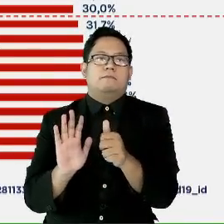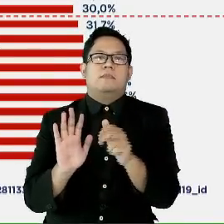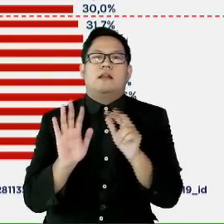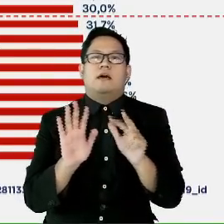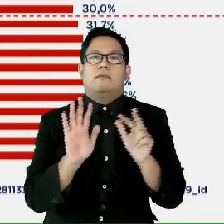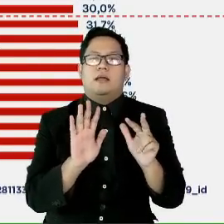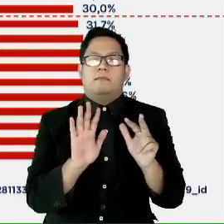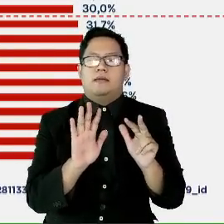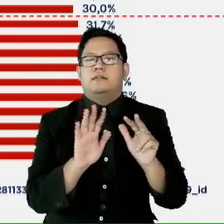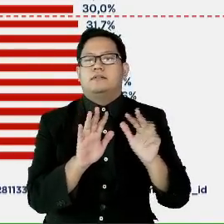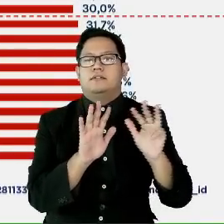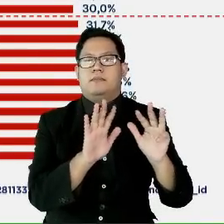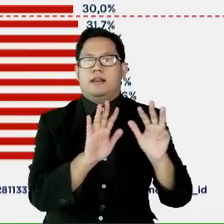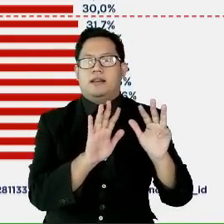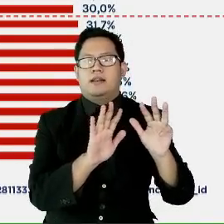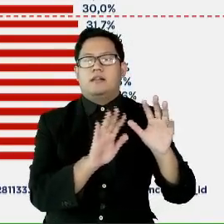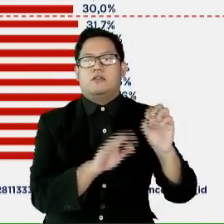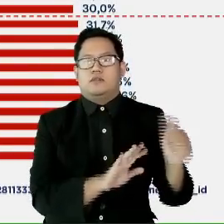688.906.